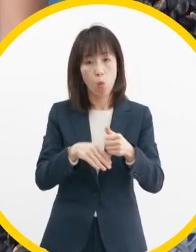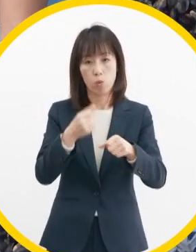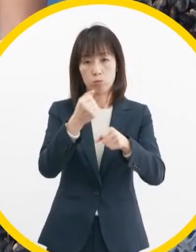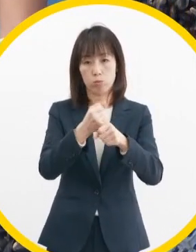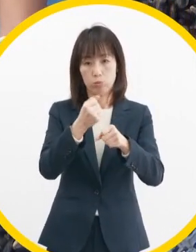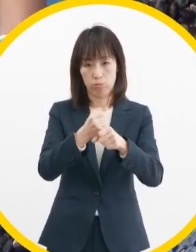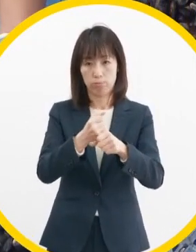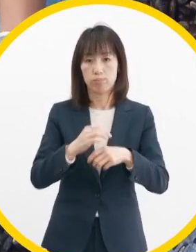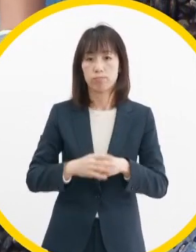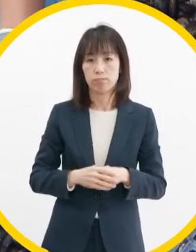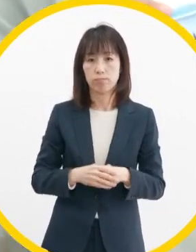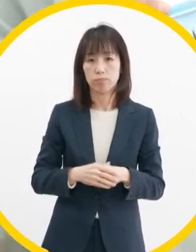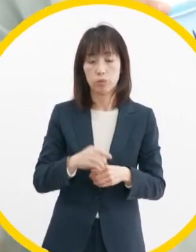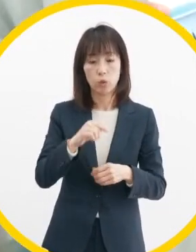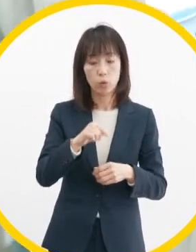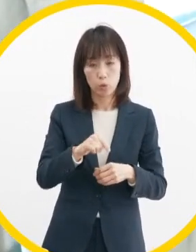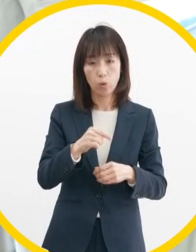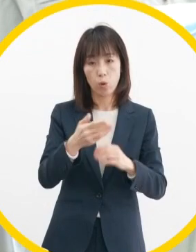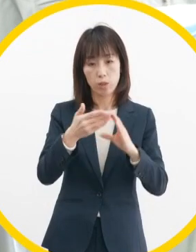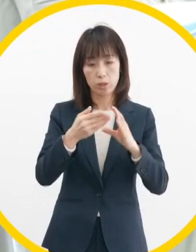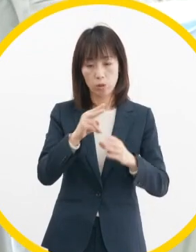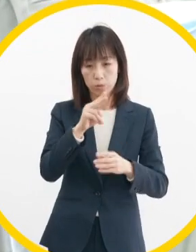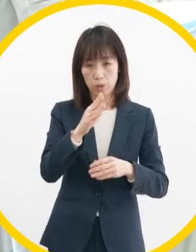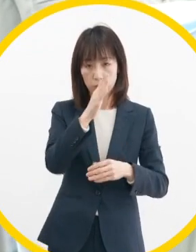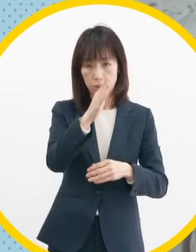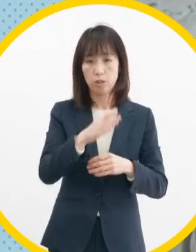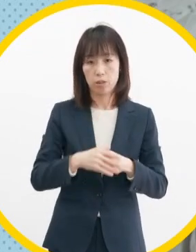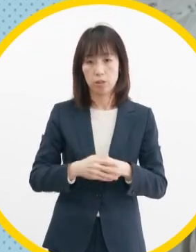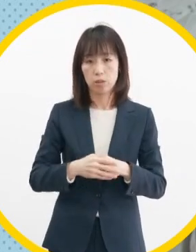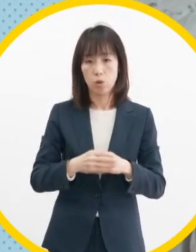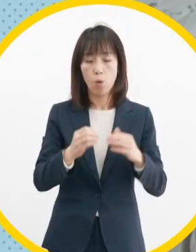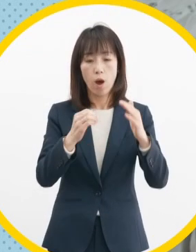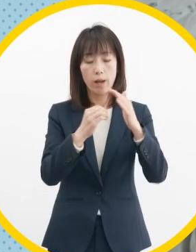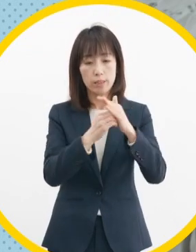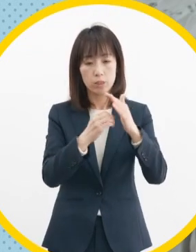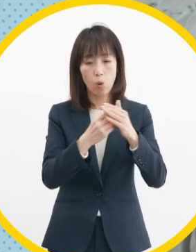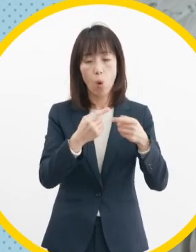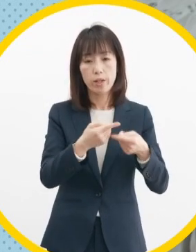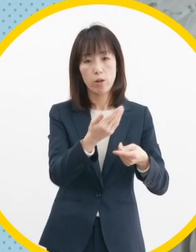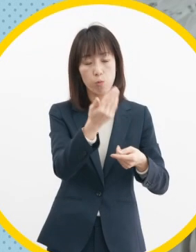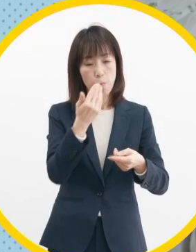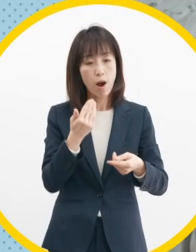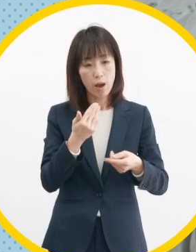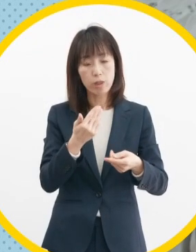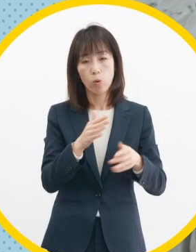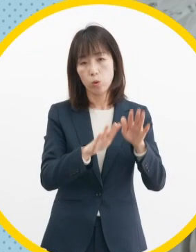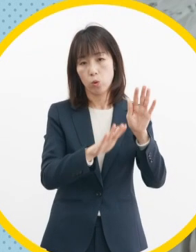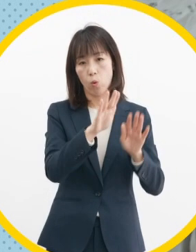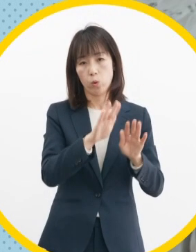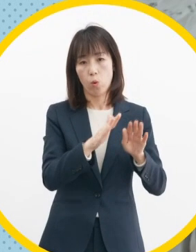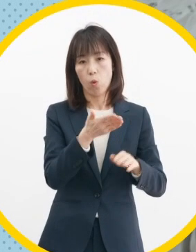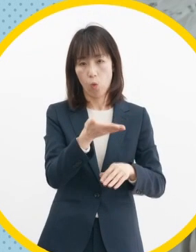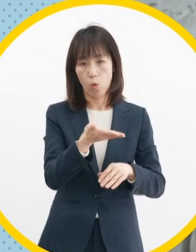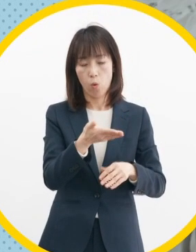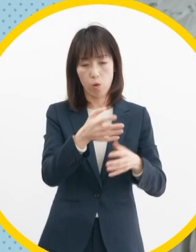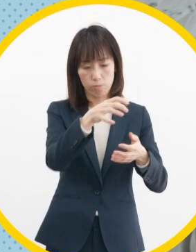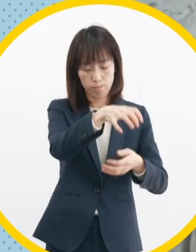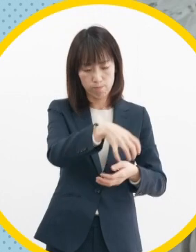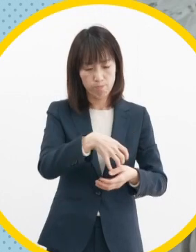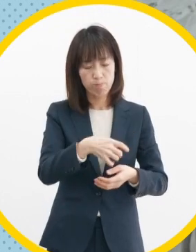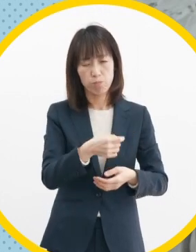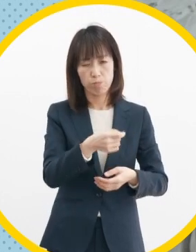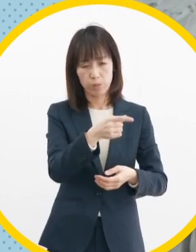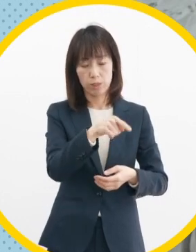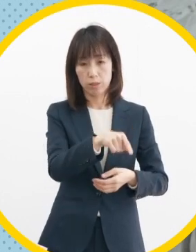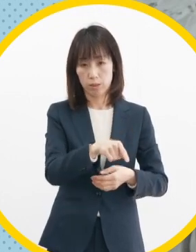作りをしたんだそうです。 この写真見ていただきたいんですが、これ石入れる前の漁獲の状況なんですけど、はいはい、ひとかきするとまあ